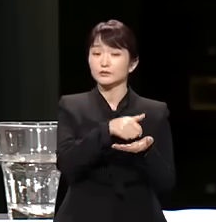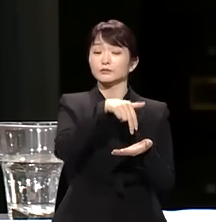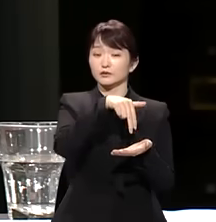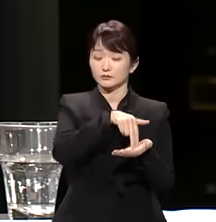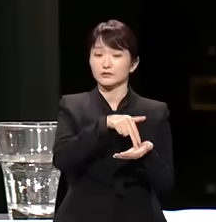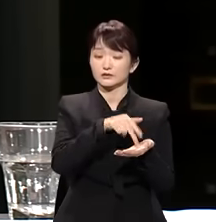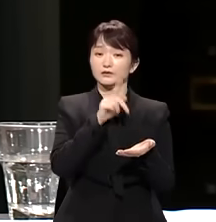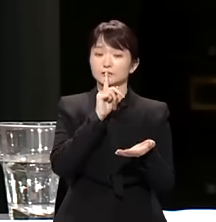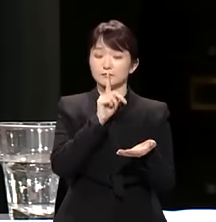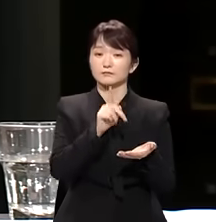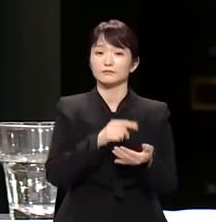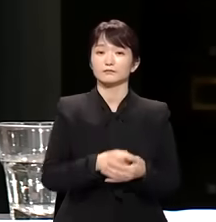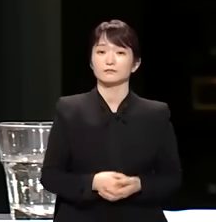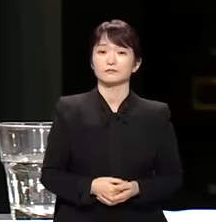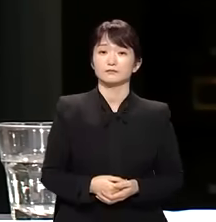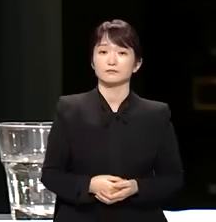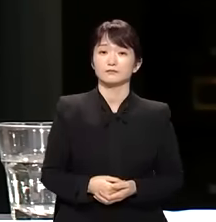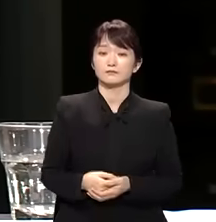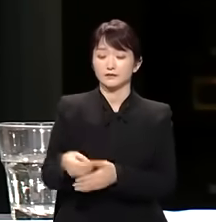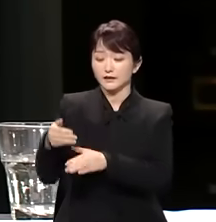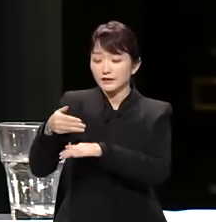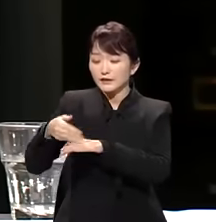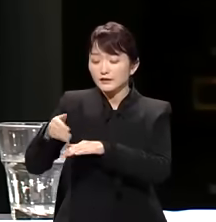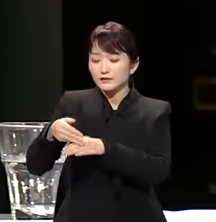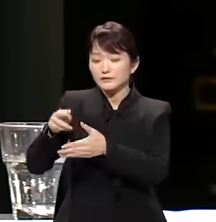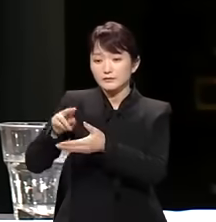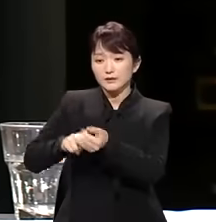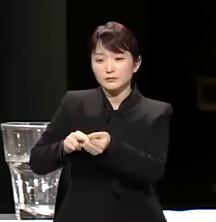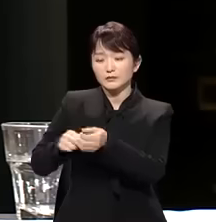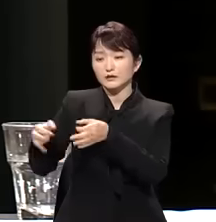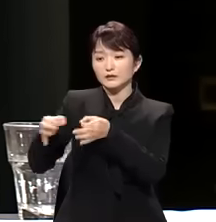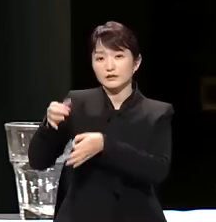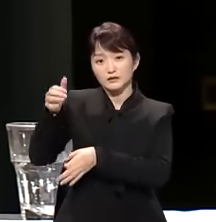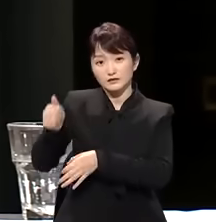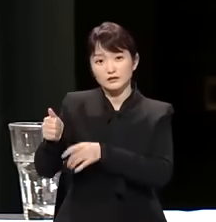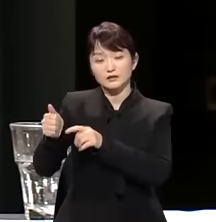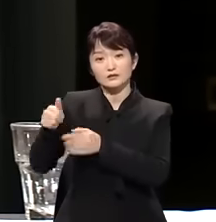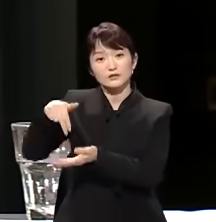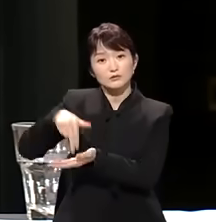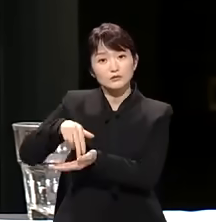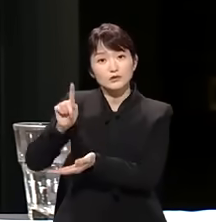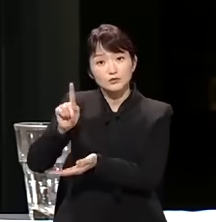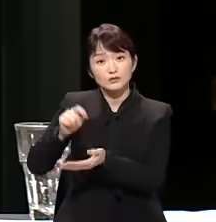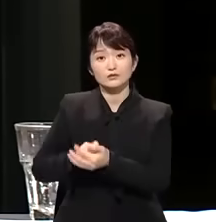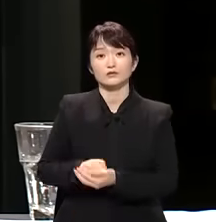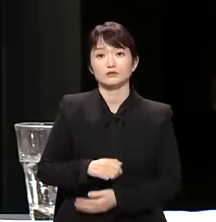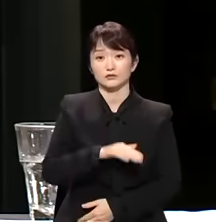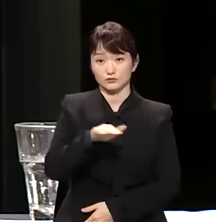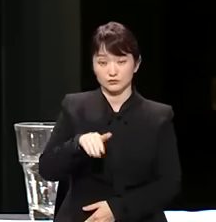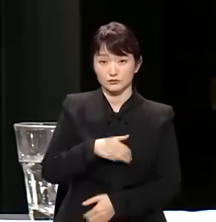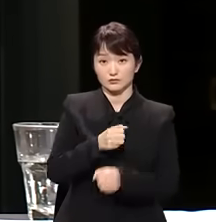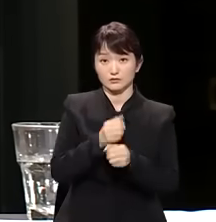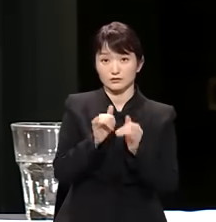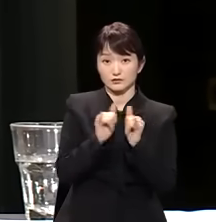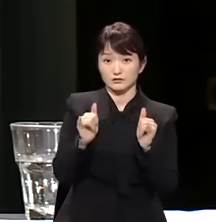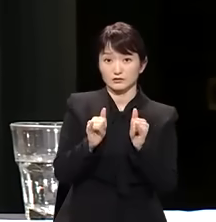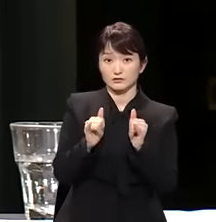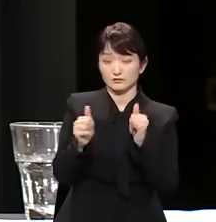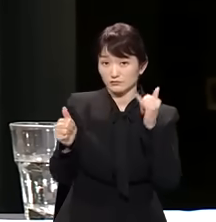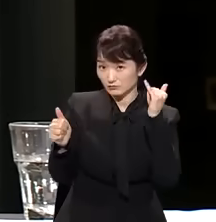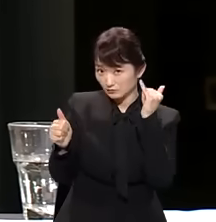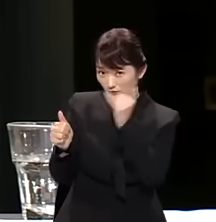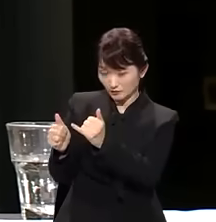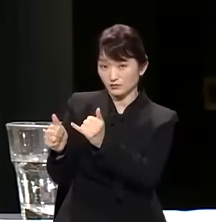주장인데요 그렇다면이 횟집 사장님의 입장은 어떨까 저희 제작진이 직접